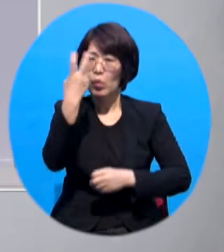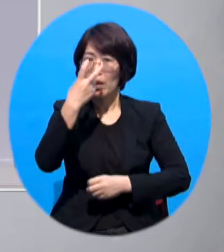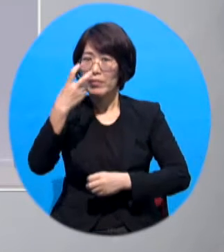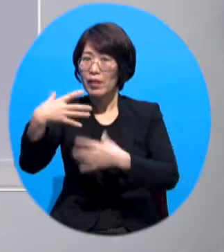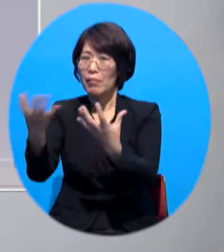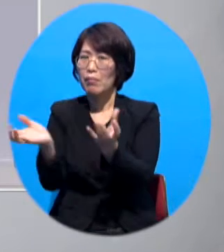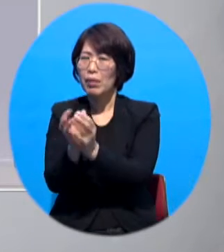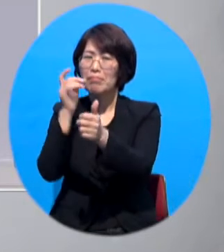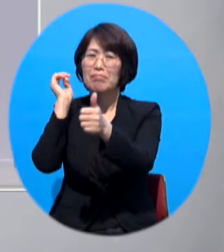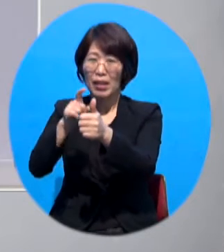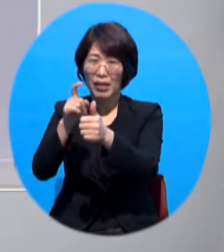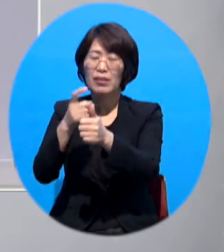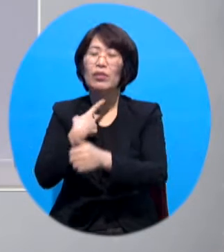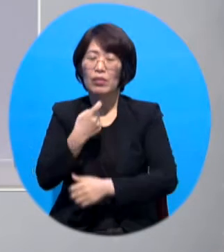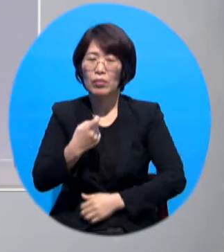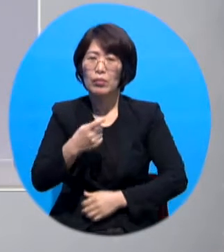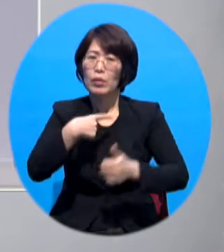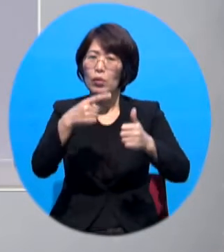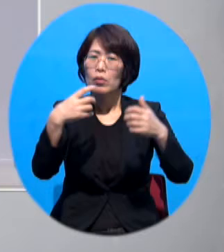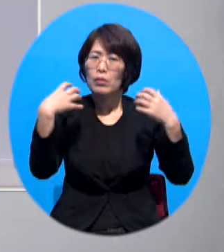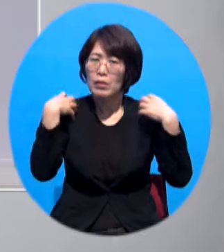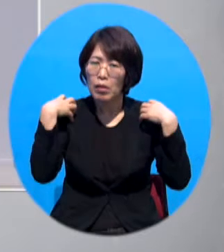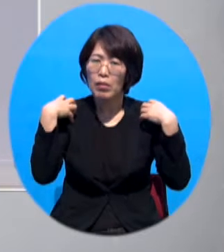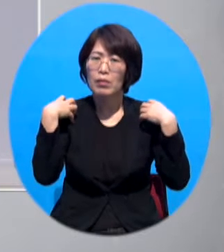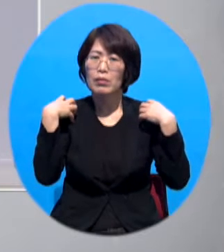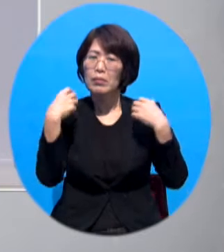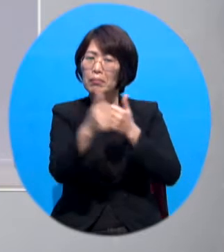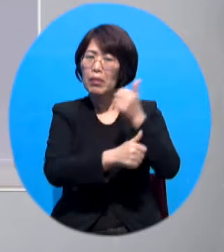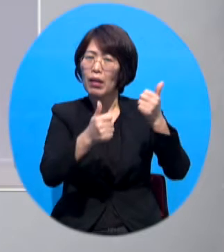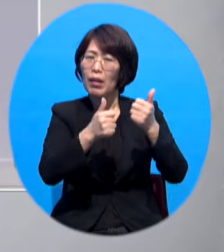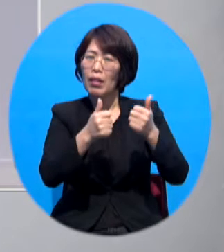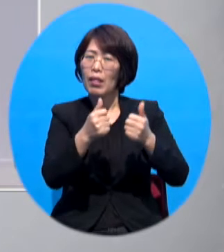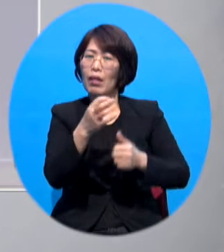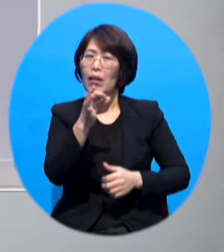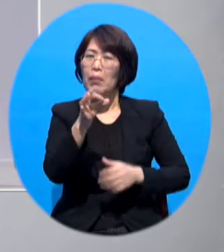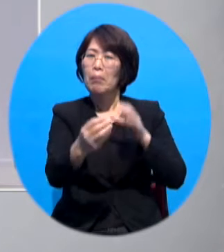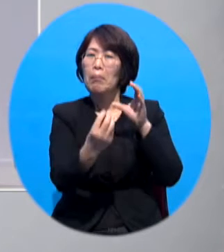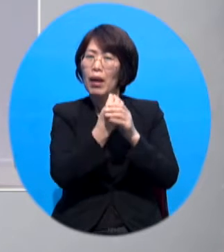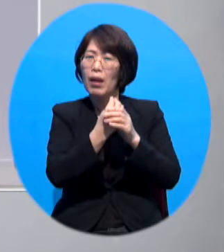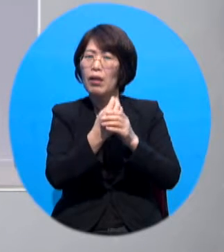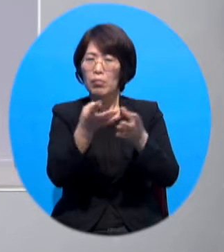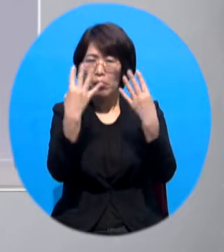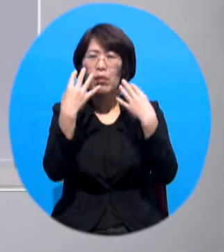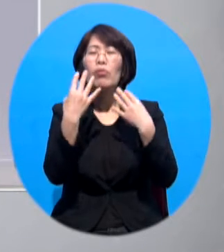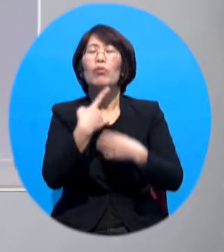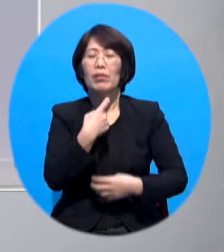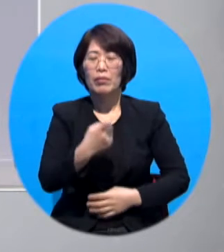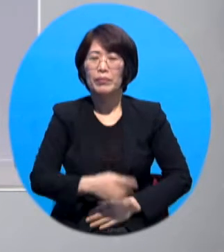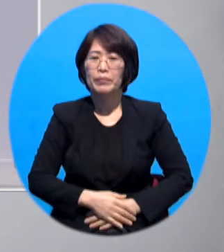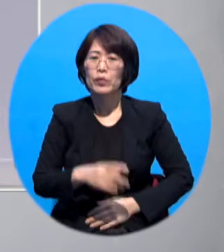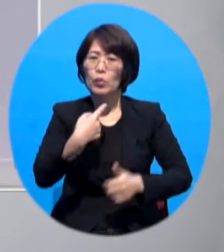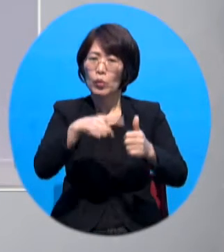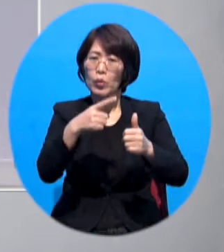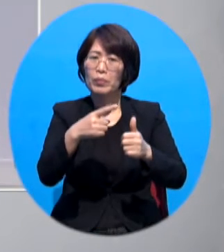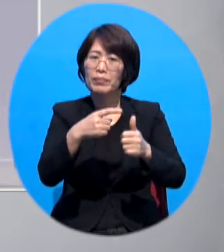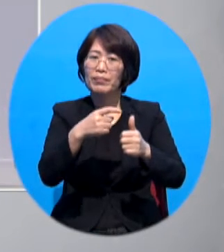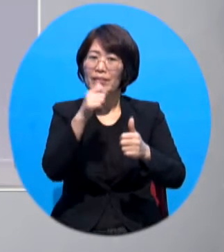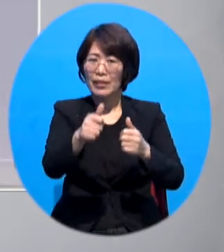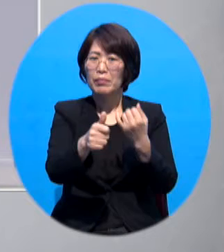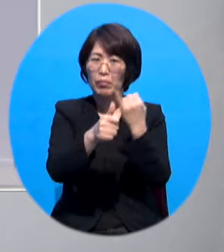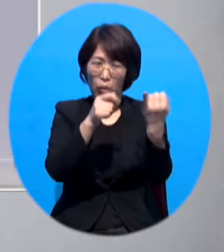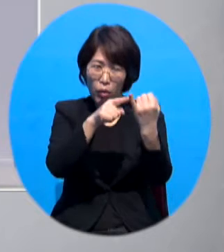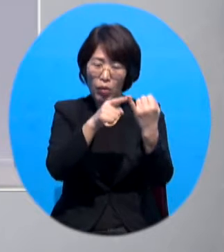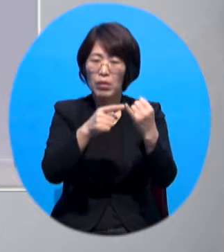적발돼 얻고 교육청의 고위 간부가 뇌물로 구속되는 사건도 있었습니다 그리고 교육감의 배우자가